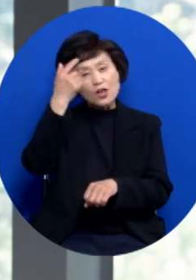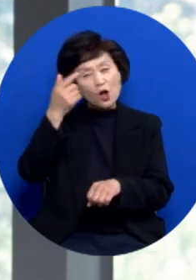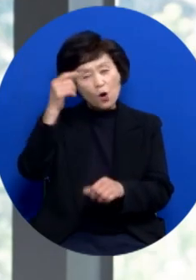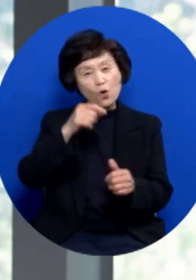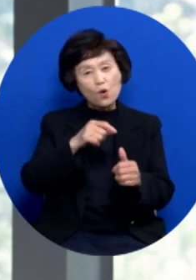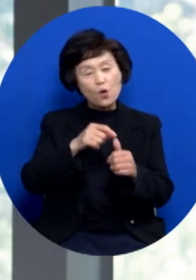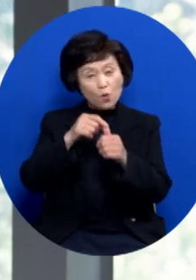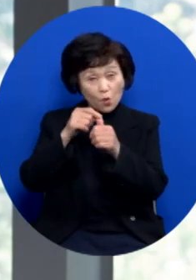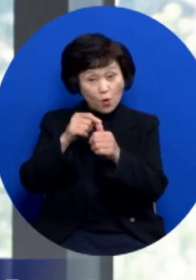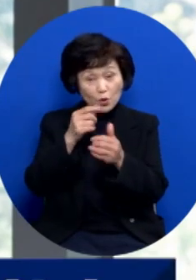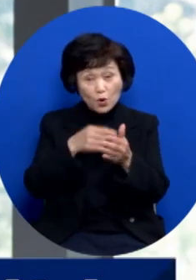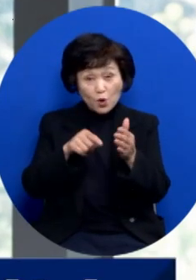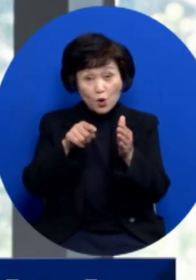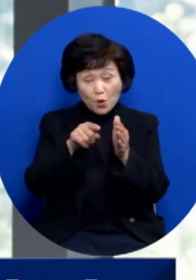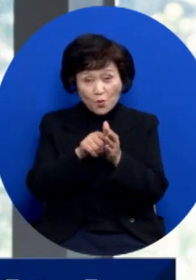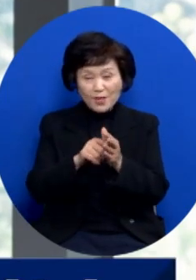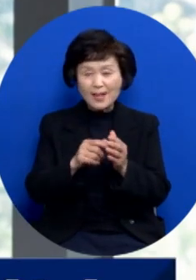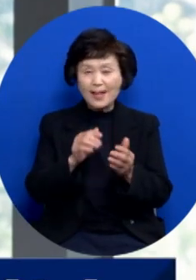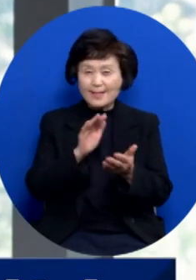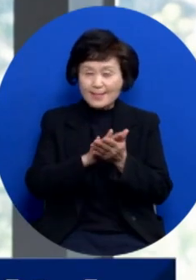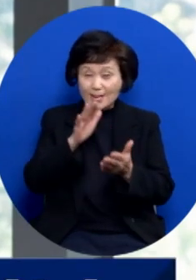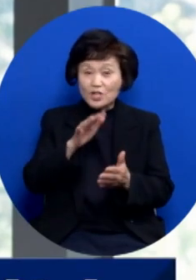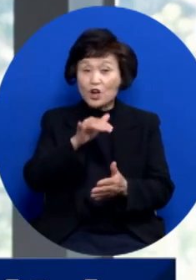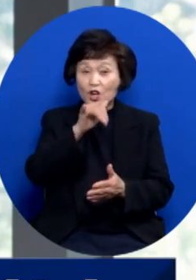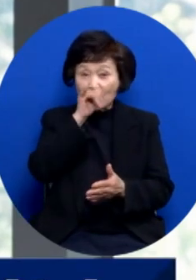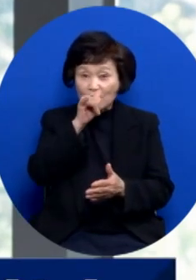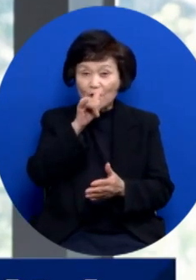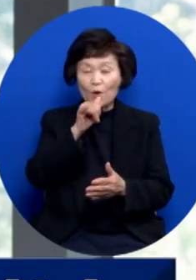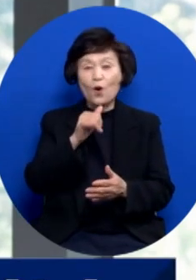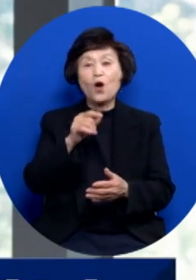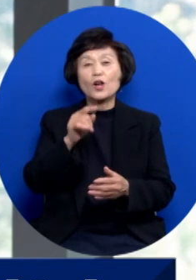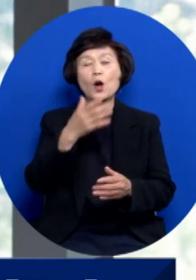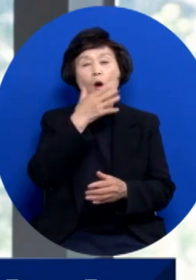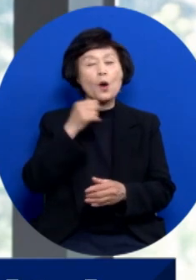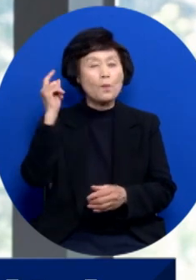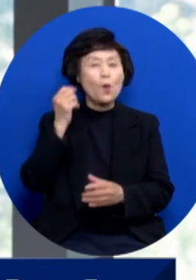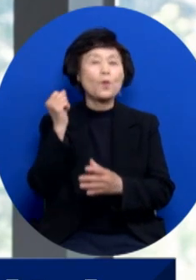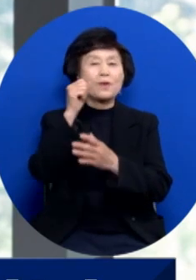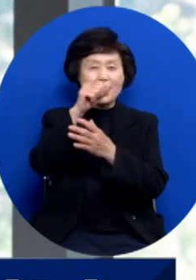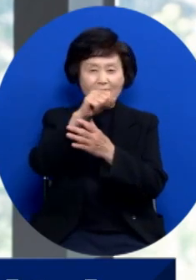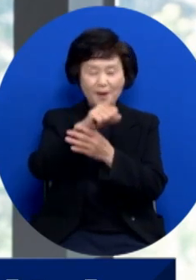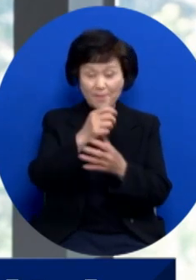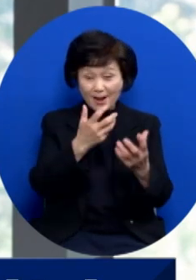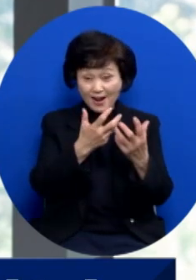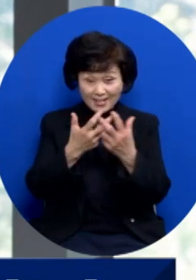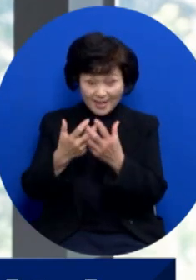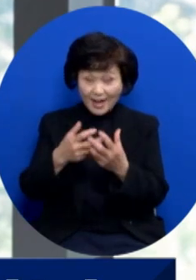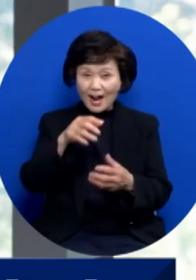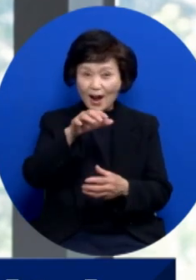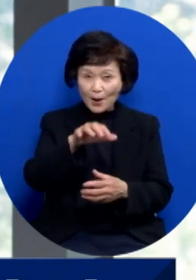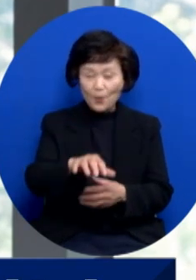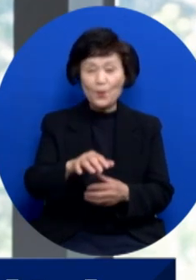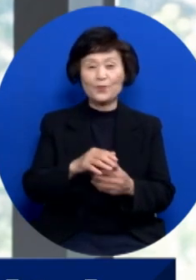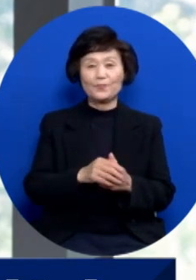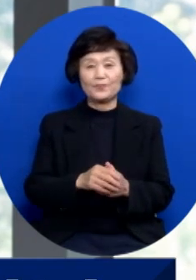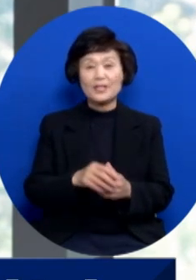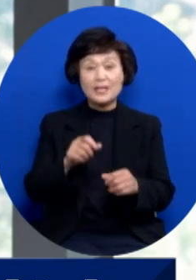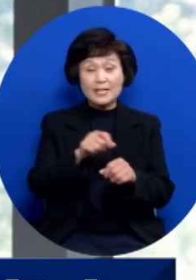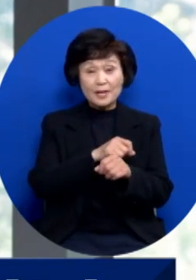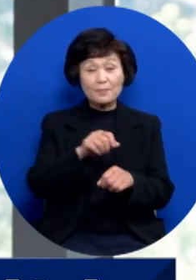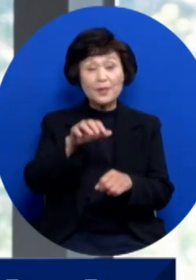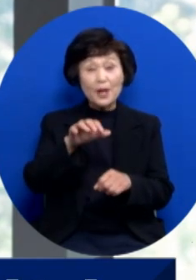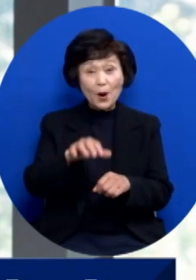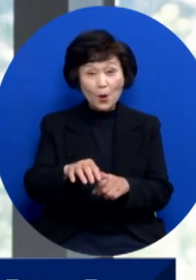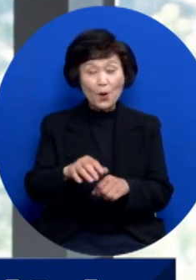열정이 심어지고 전도와 양육이라는 걸음이 더해져 부흥의 열매가 열렸습니다. 그 열매와 은혜를 함께 나누는 특별한